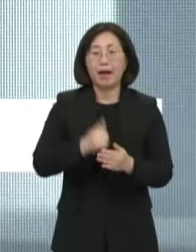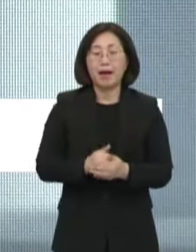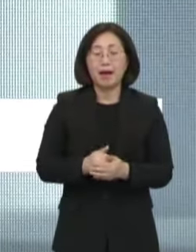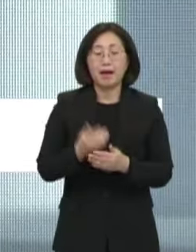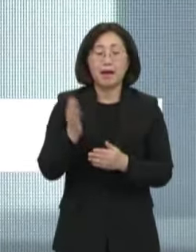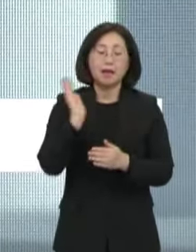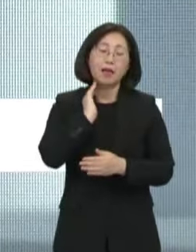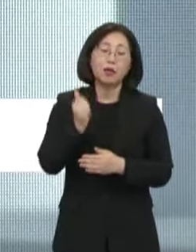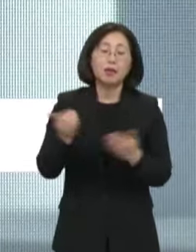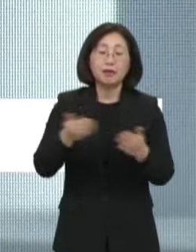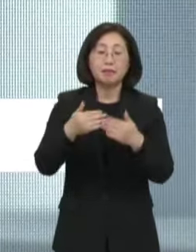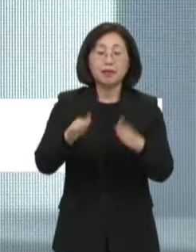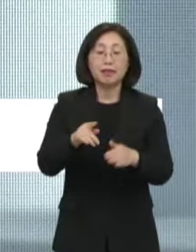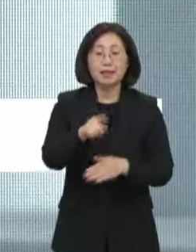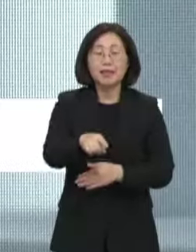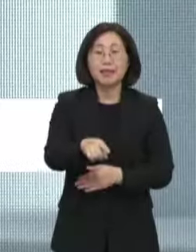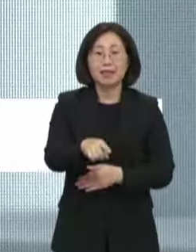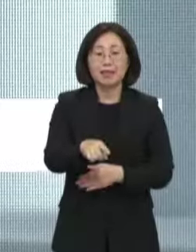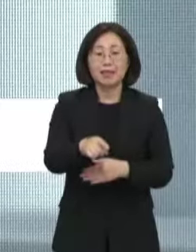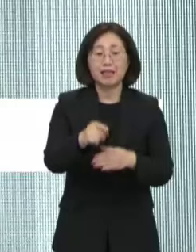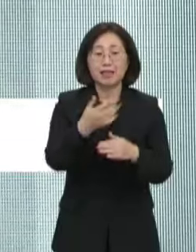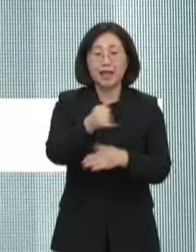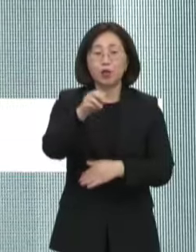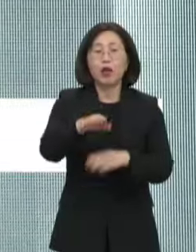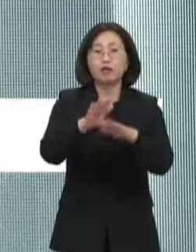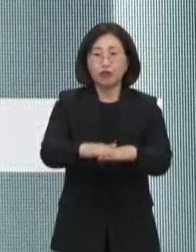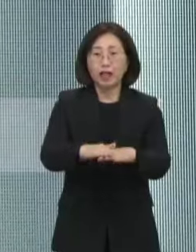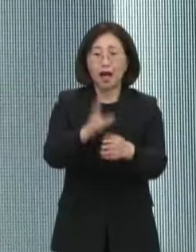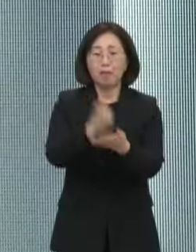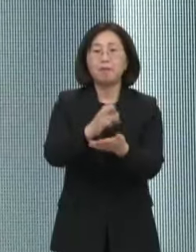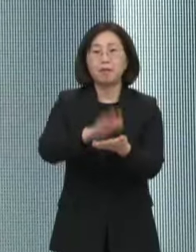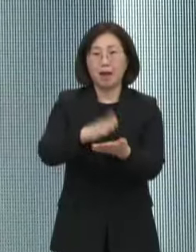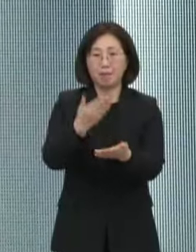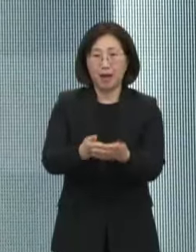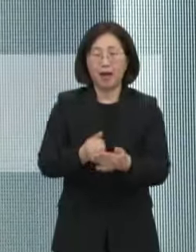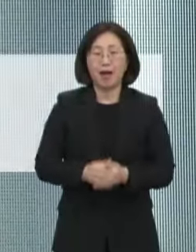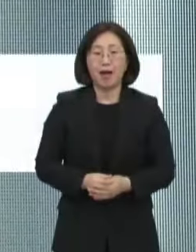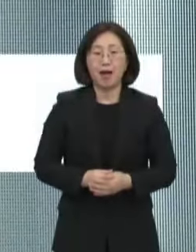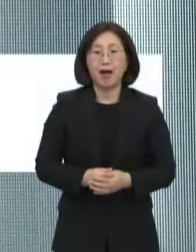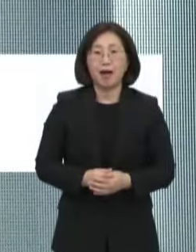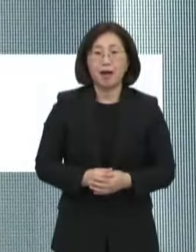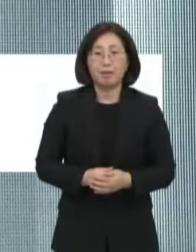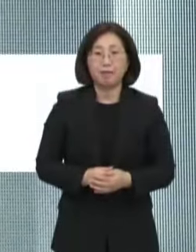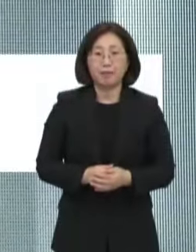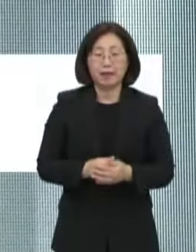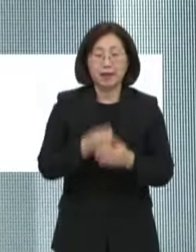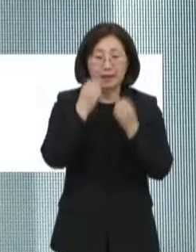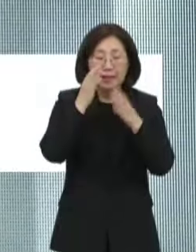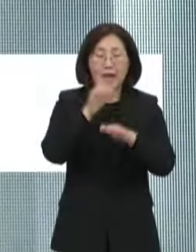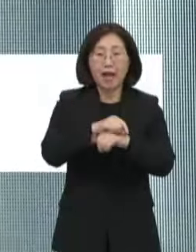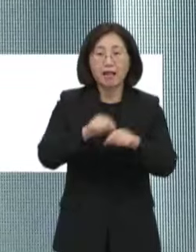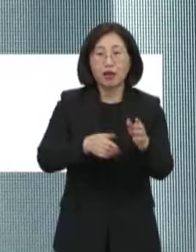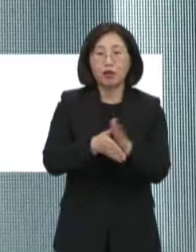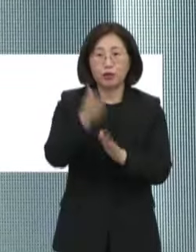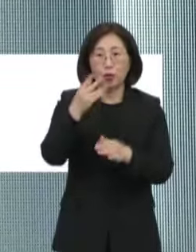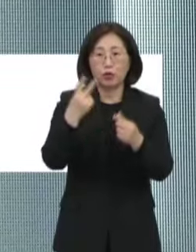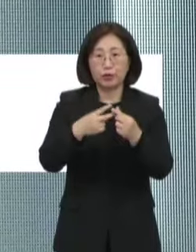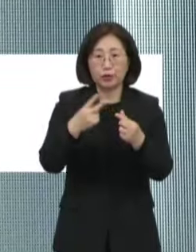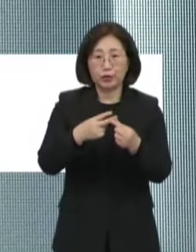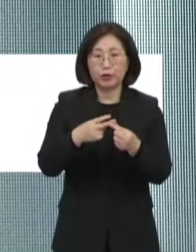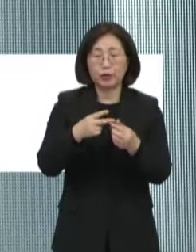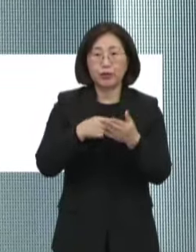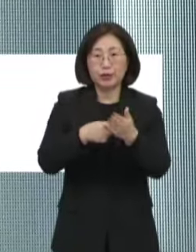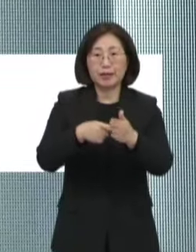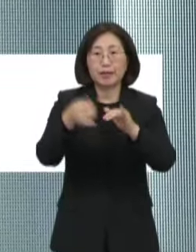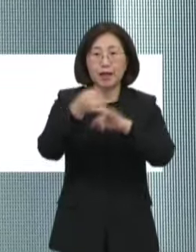주무집무실을 세종에 둔다. 이렇게 의무조항으로 바꾸자. 신행정수도법 시즌2 추진을 약속드렸습니다. 복잡한 개헌 절차, 어려움이